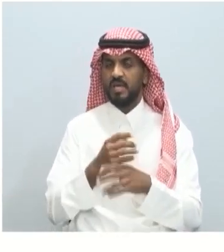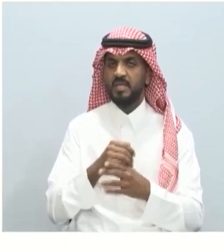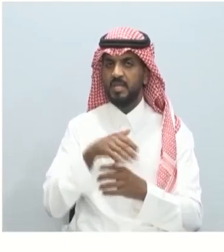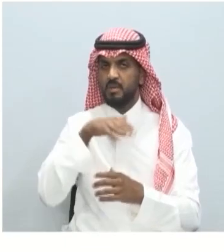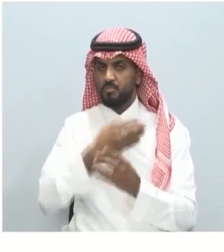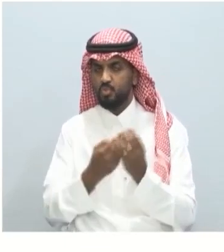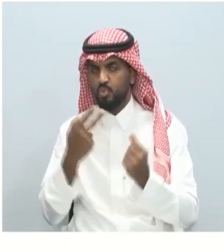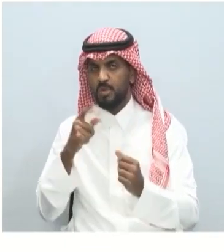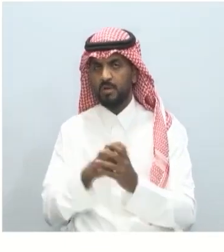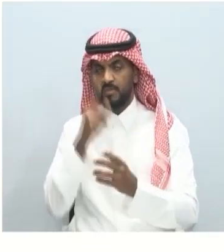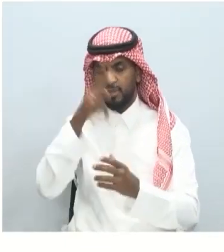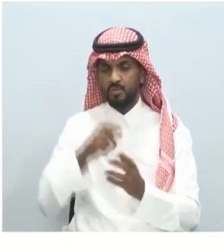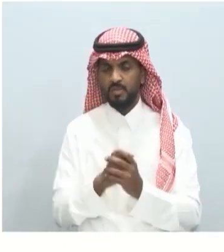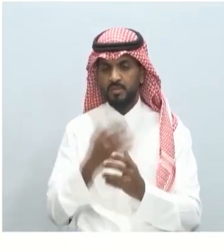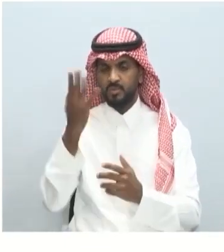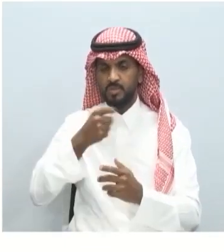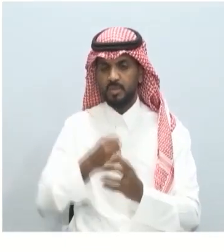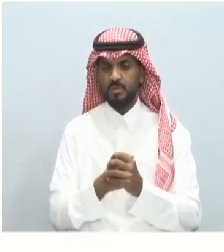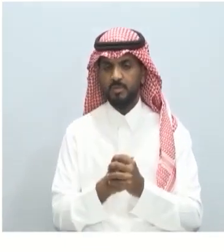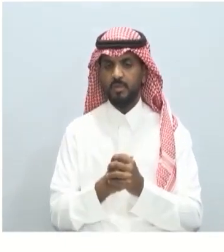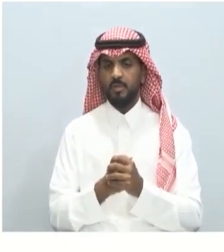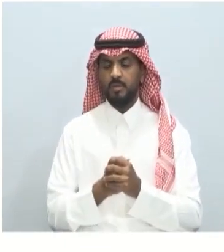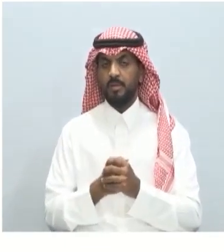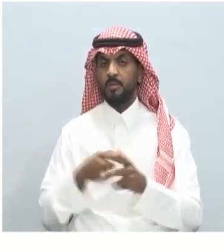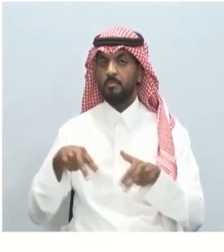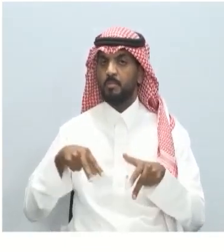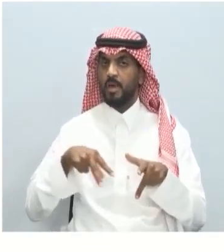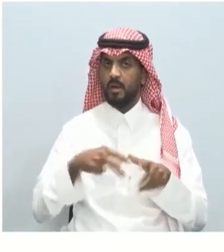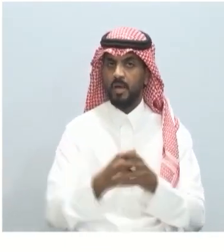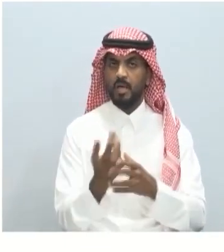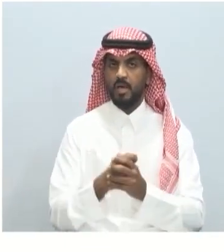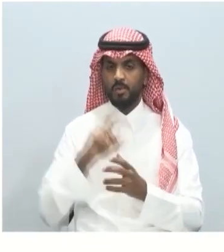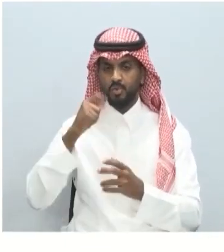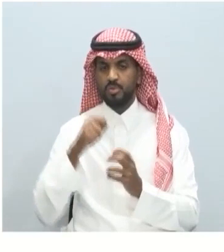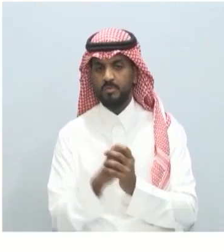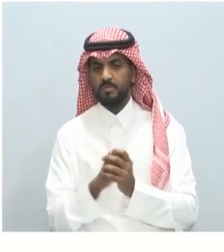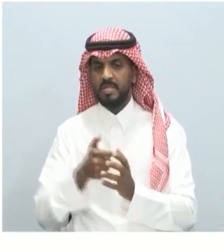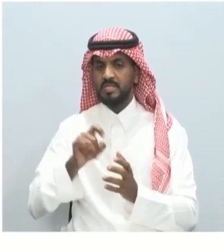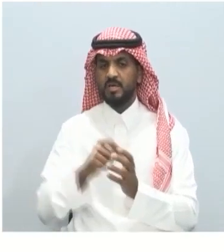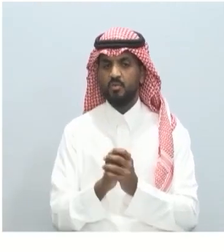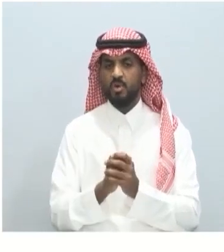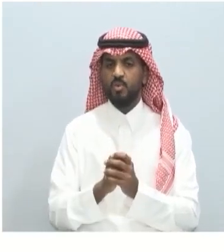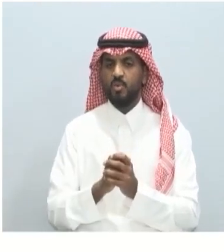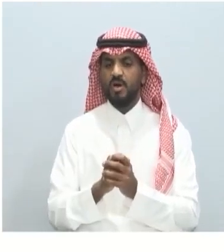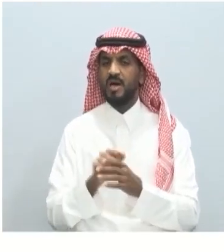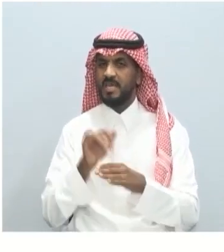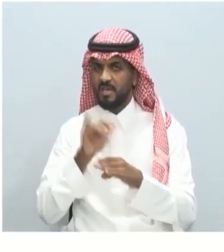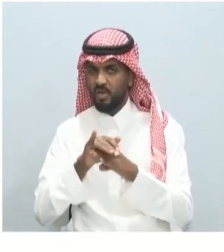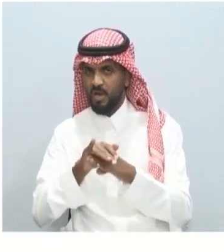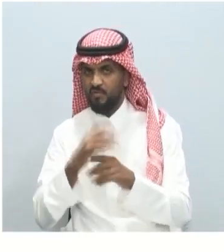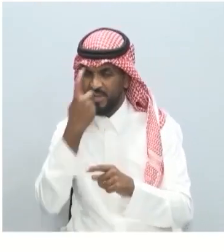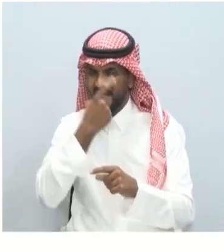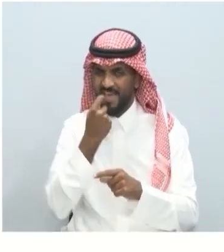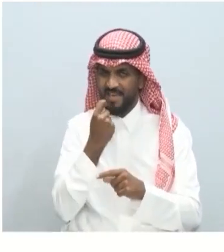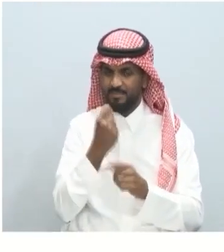رضي الله عنهما ان رسول الله صلى الله عليه وسلم مر على رجل من الانصار وهو يعظ اخاه في الحياء فقال